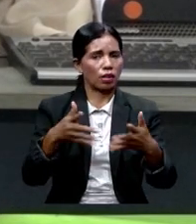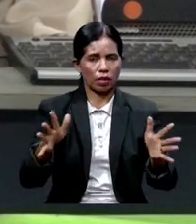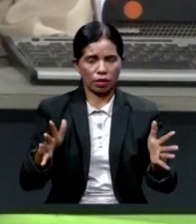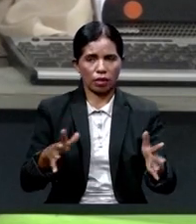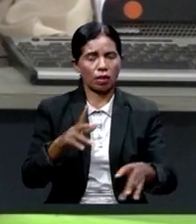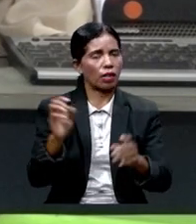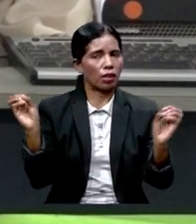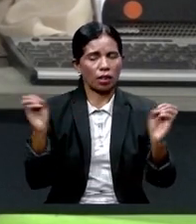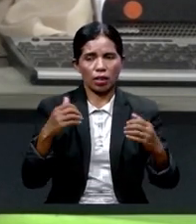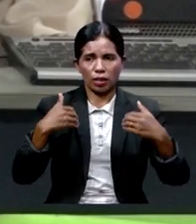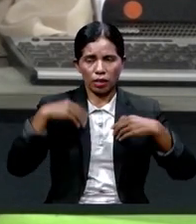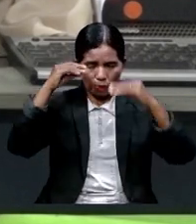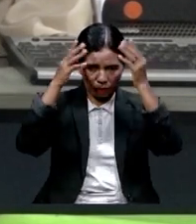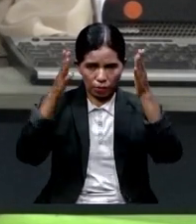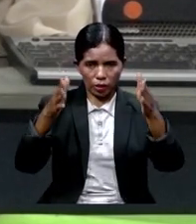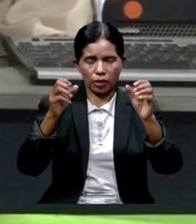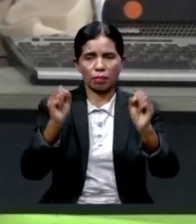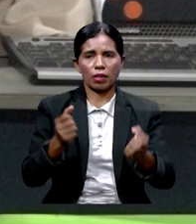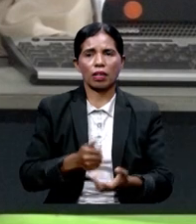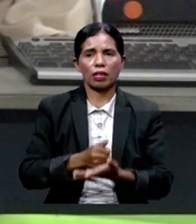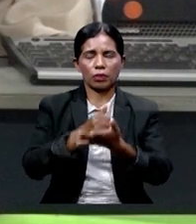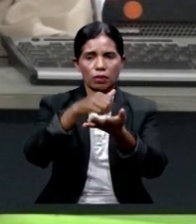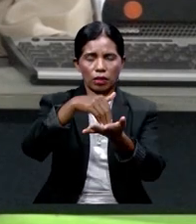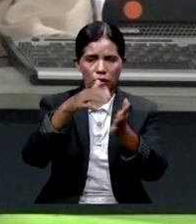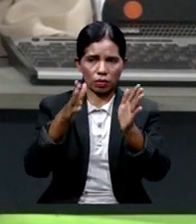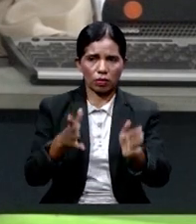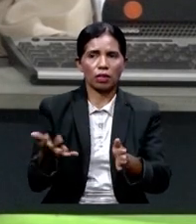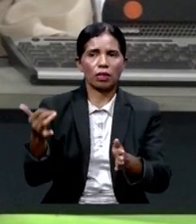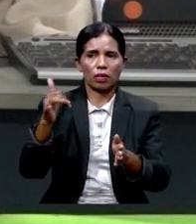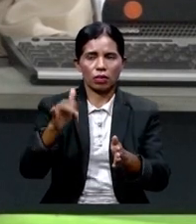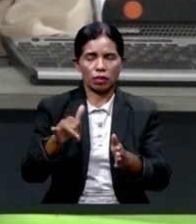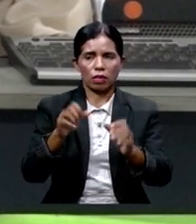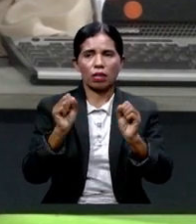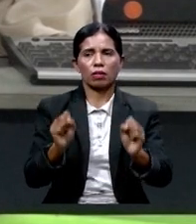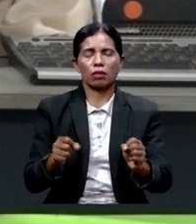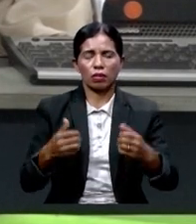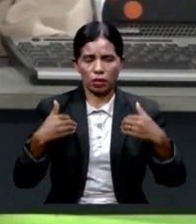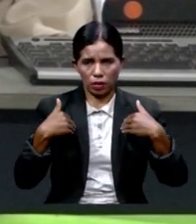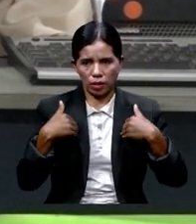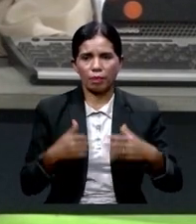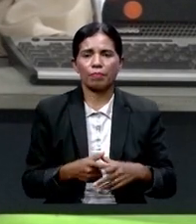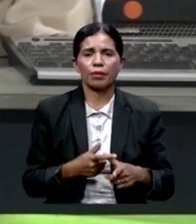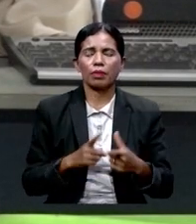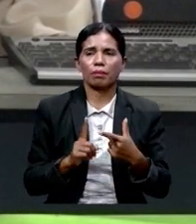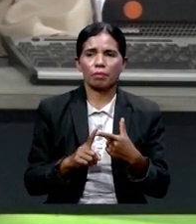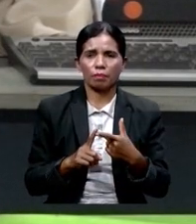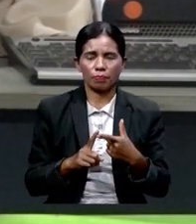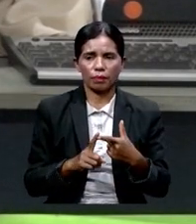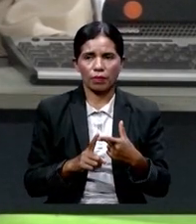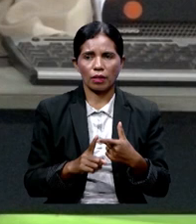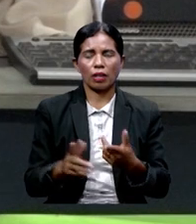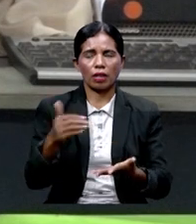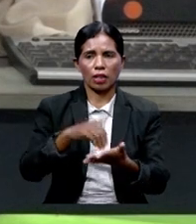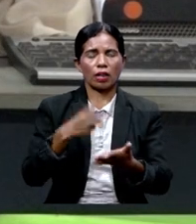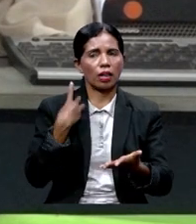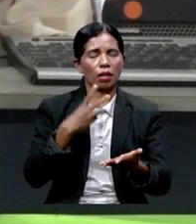la hija profesor para bele atende alunos sira neve makta dauk ne hija e dalai datang a